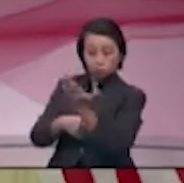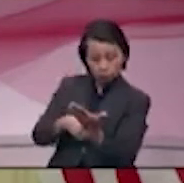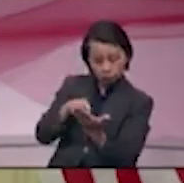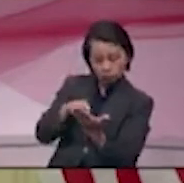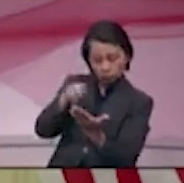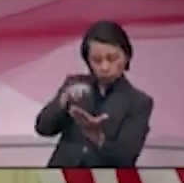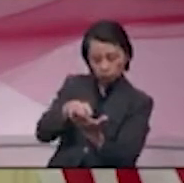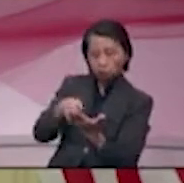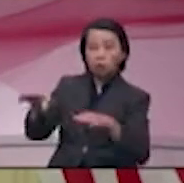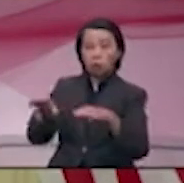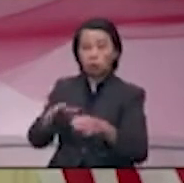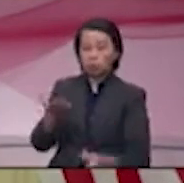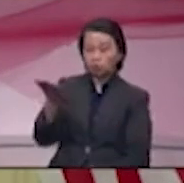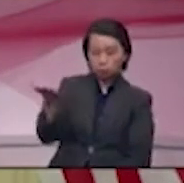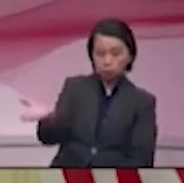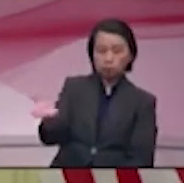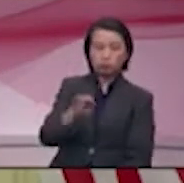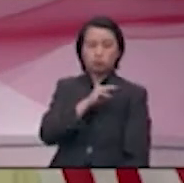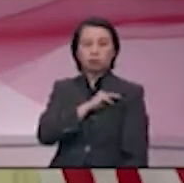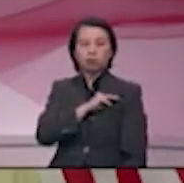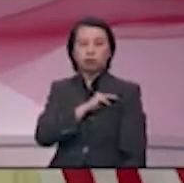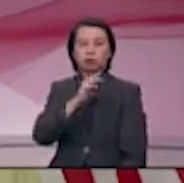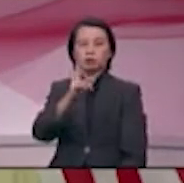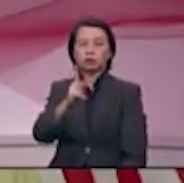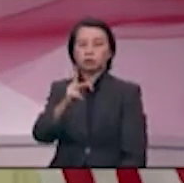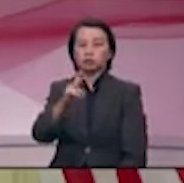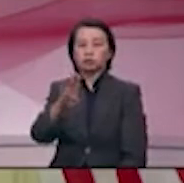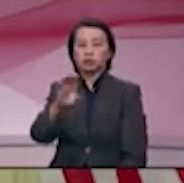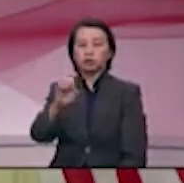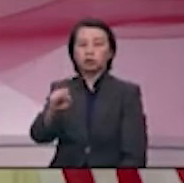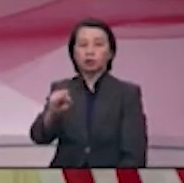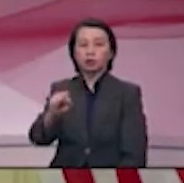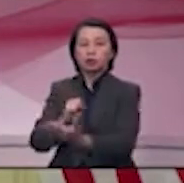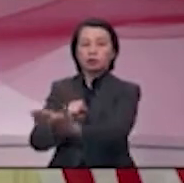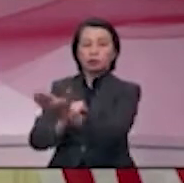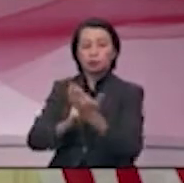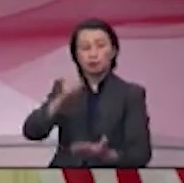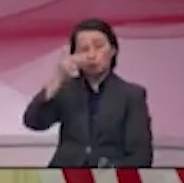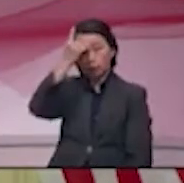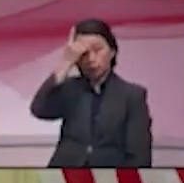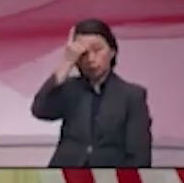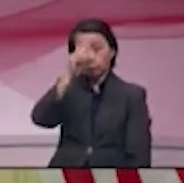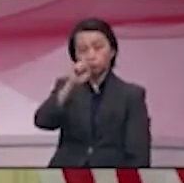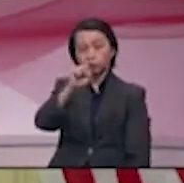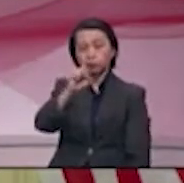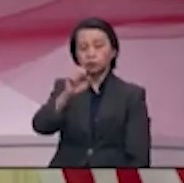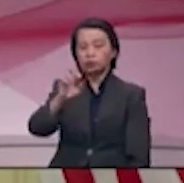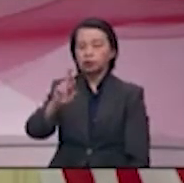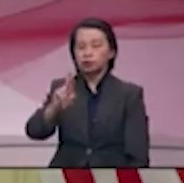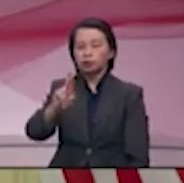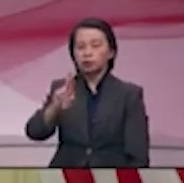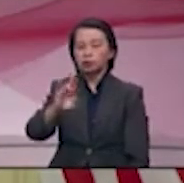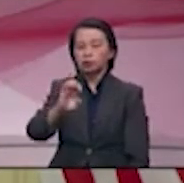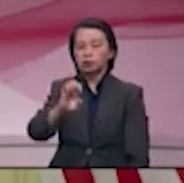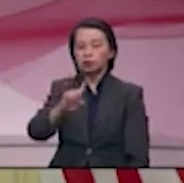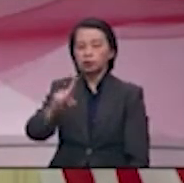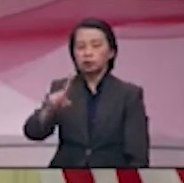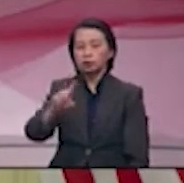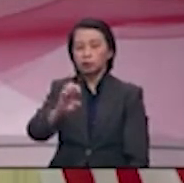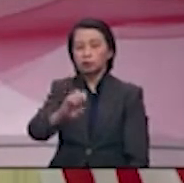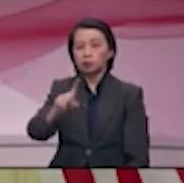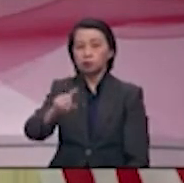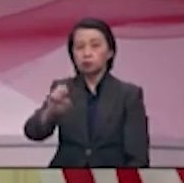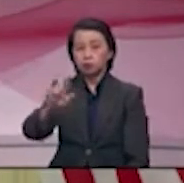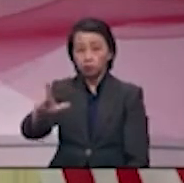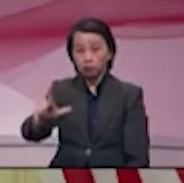yang dibuat oleh menteri belia dan sukan yang hormat Datuk Sri Rizal may'n Rizal mereka